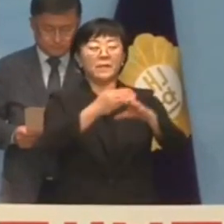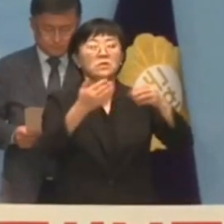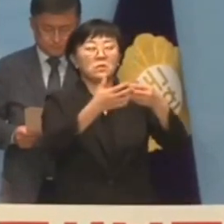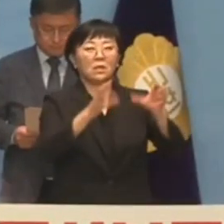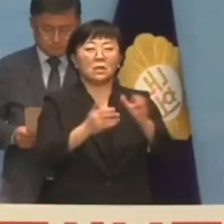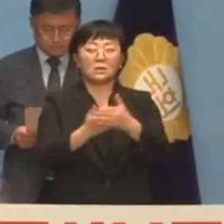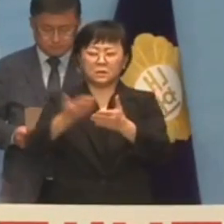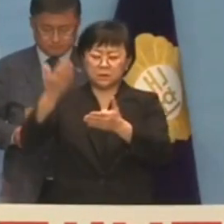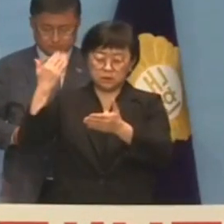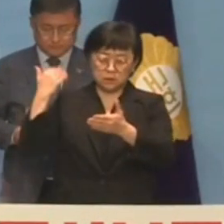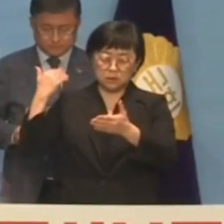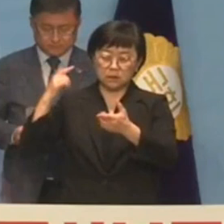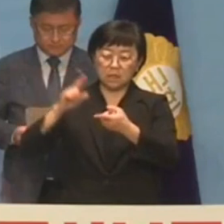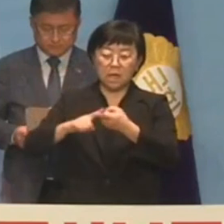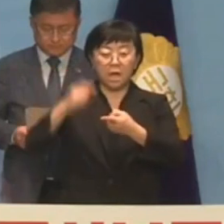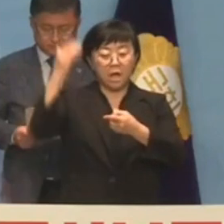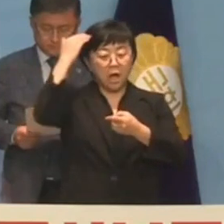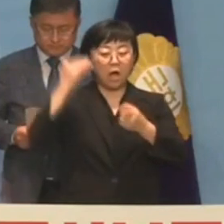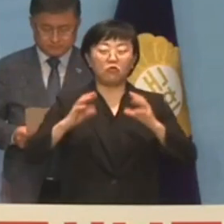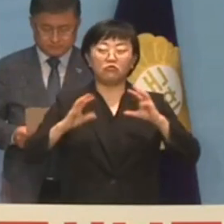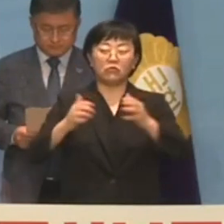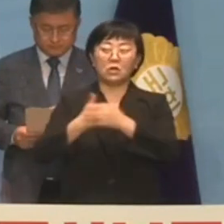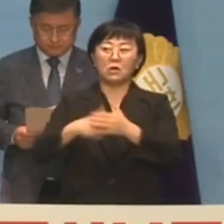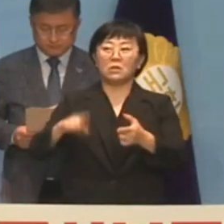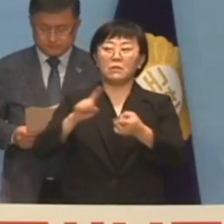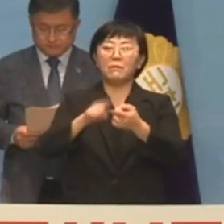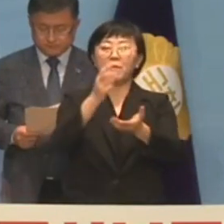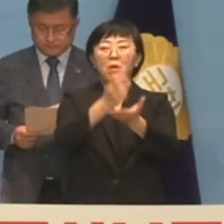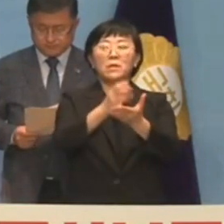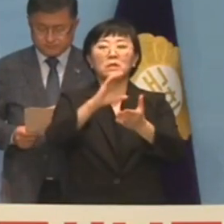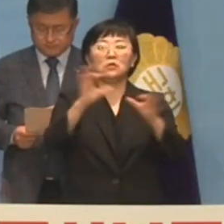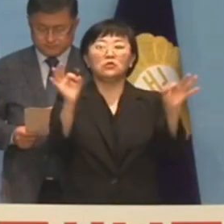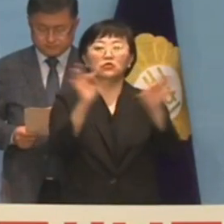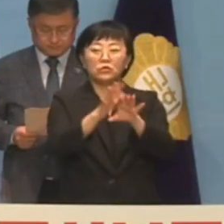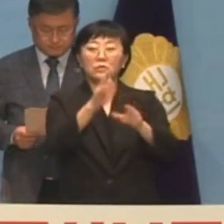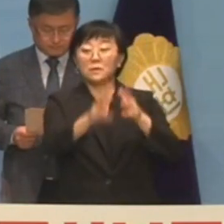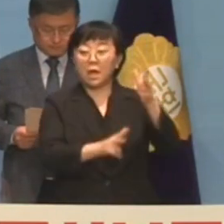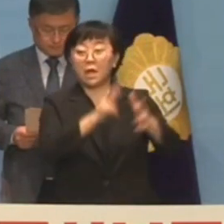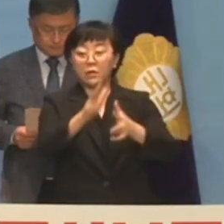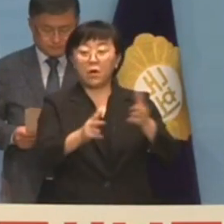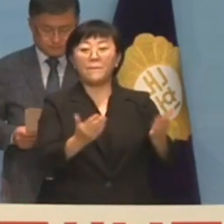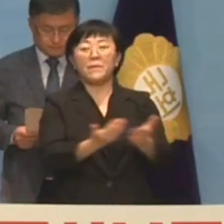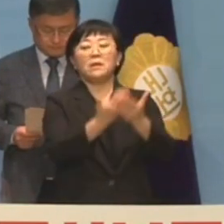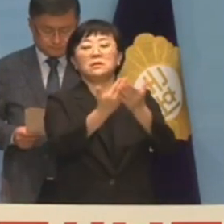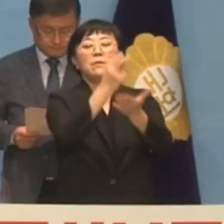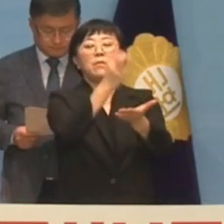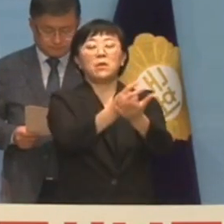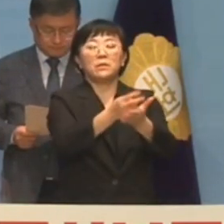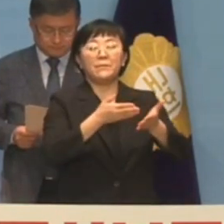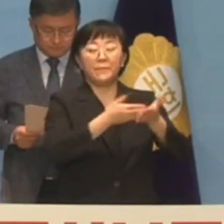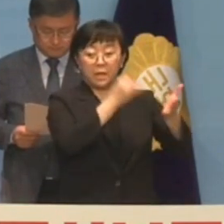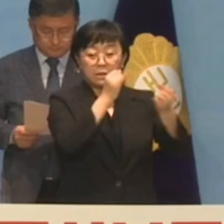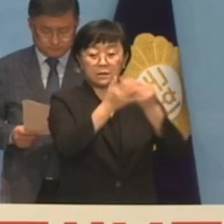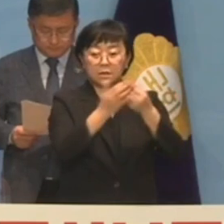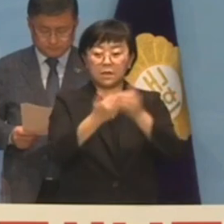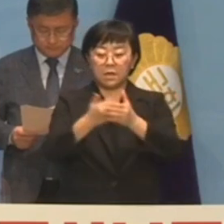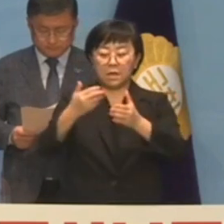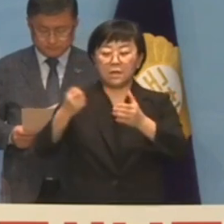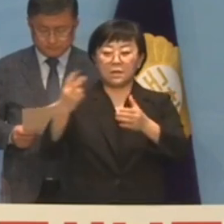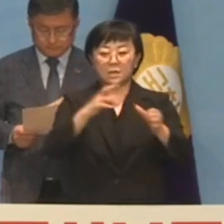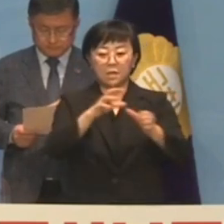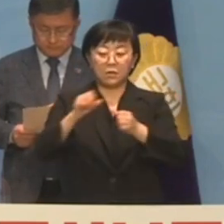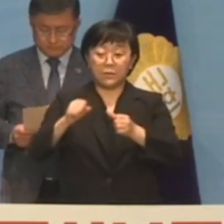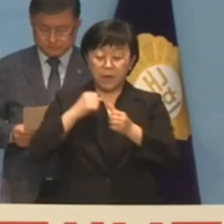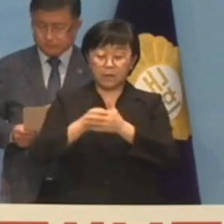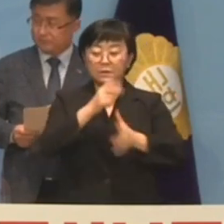더불어민주당은 지난날 한국형 IRA법인 탄소중립산업육성법을 발의한 바 있다. 국내 재생에너지